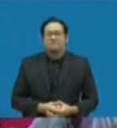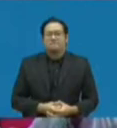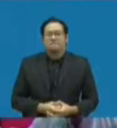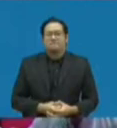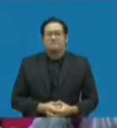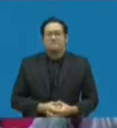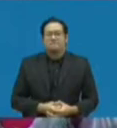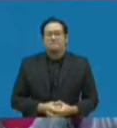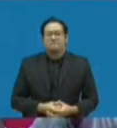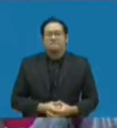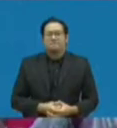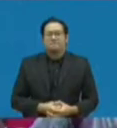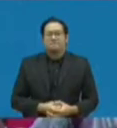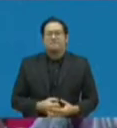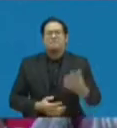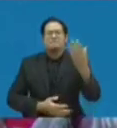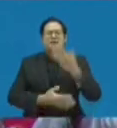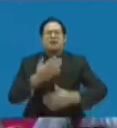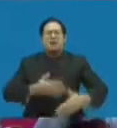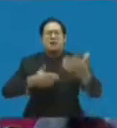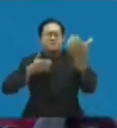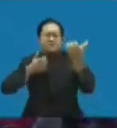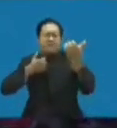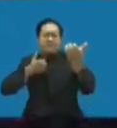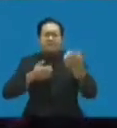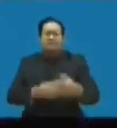para bener banget